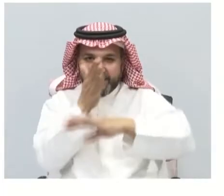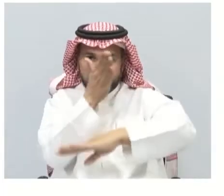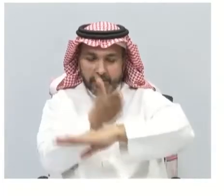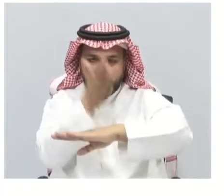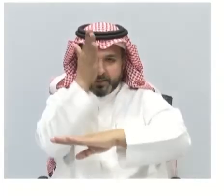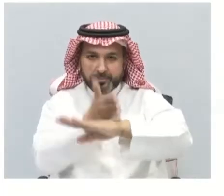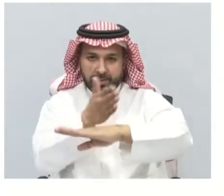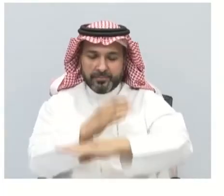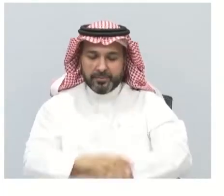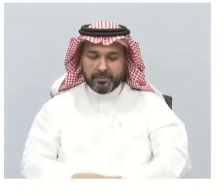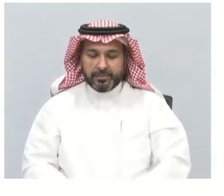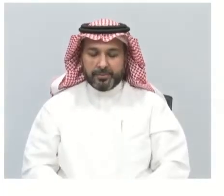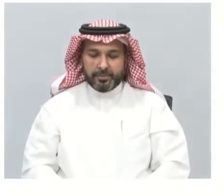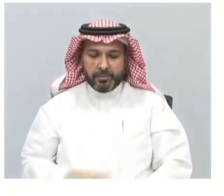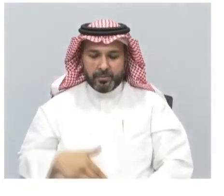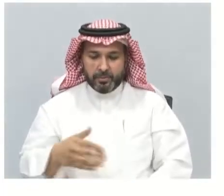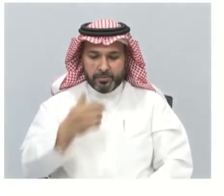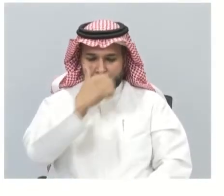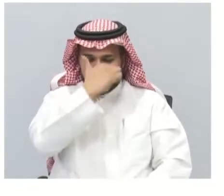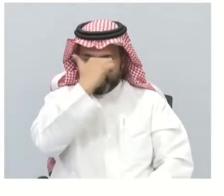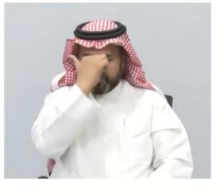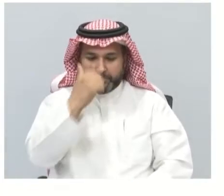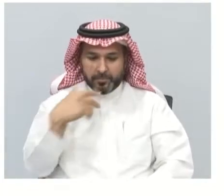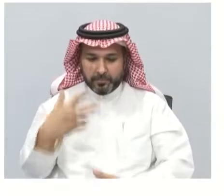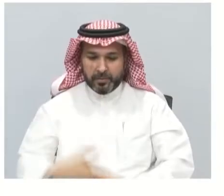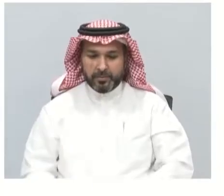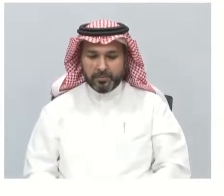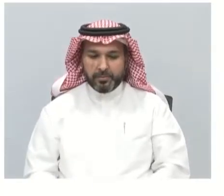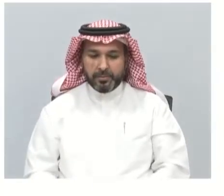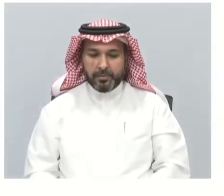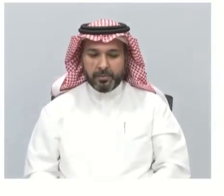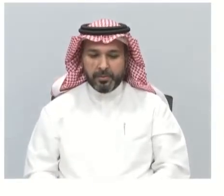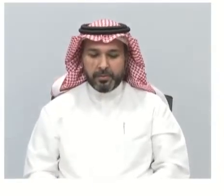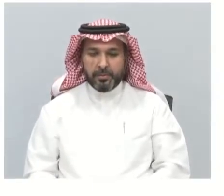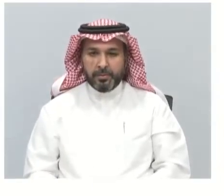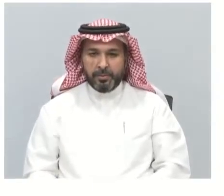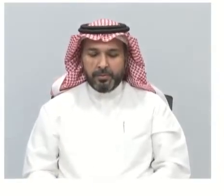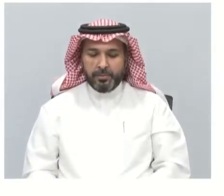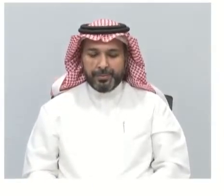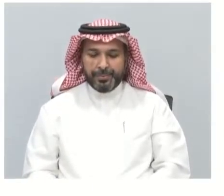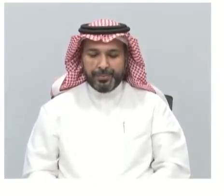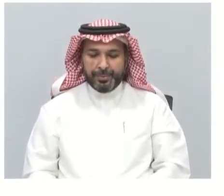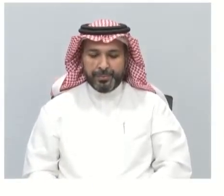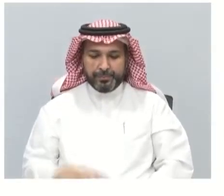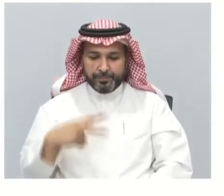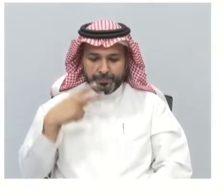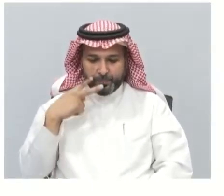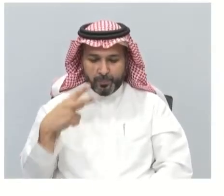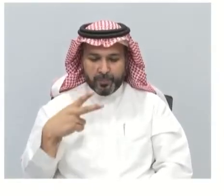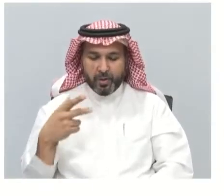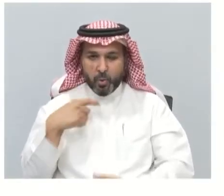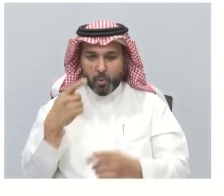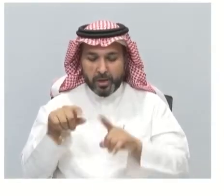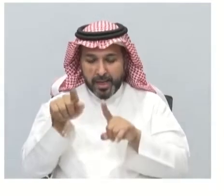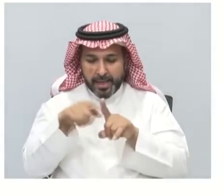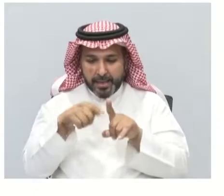فقط تعالوا نشوف مثال واحد من واقع الحياه انشاء اقصر قطعه مستقيمه بين نقطه ومستقيم طبعا هنا في